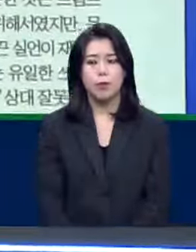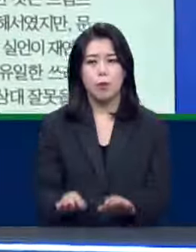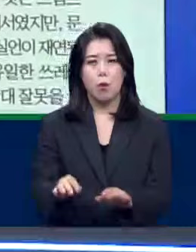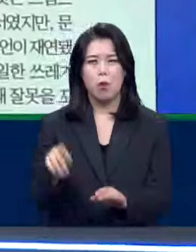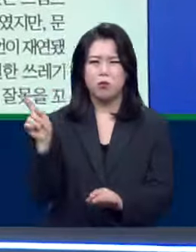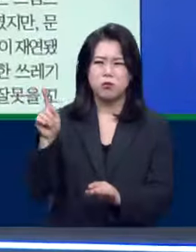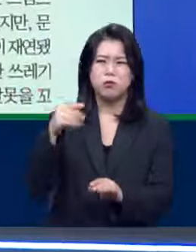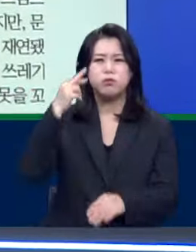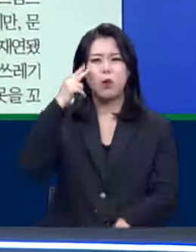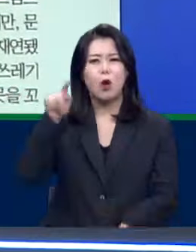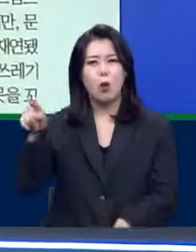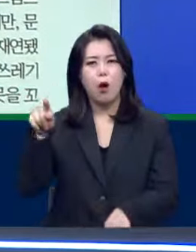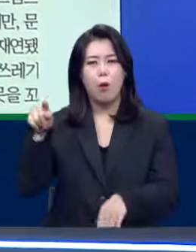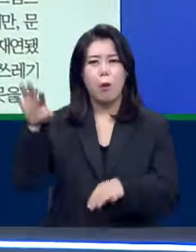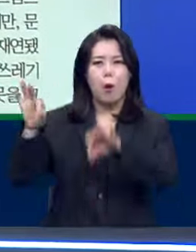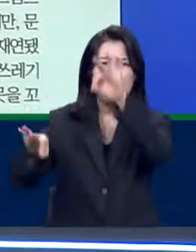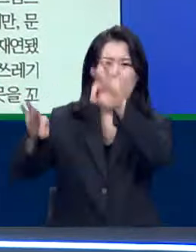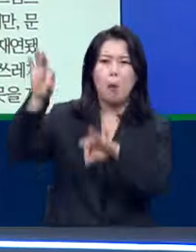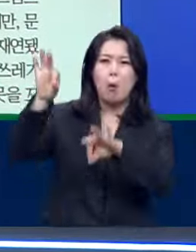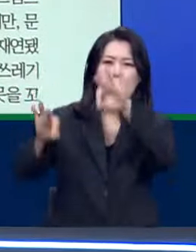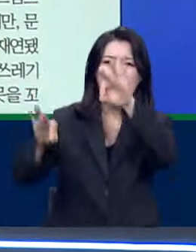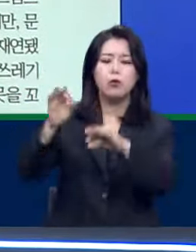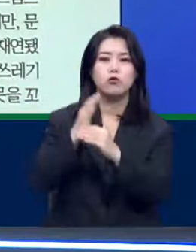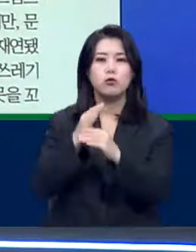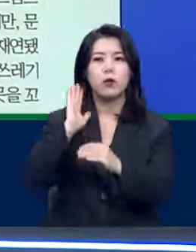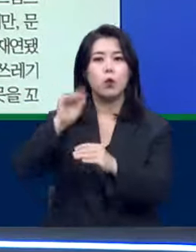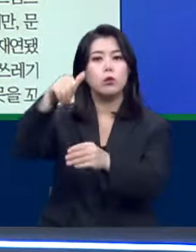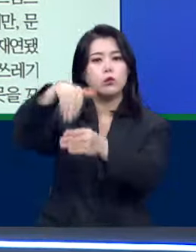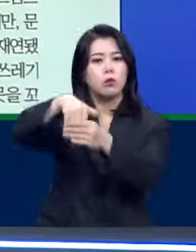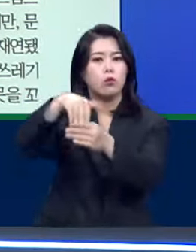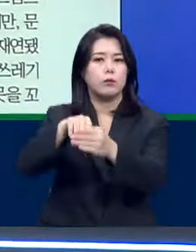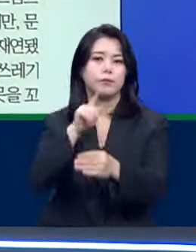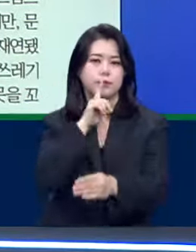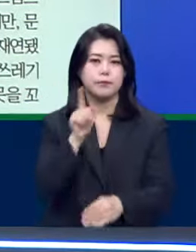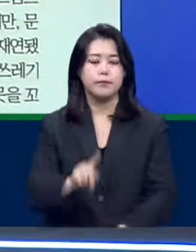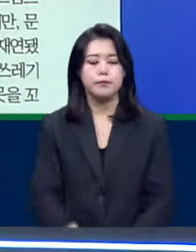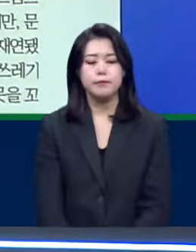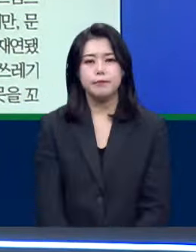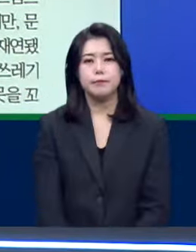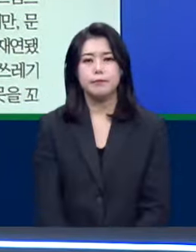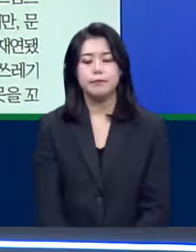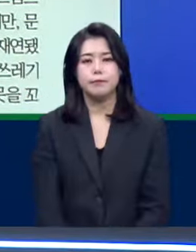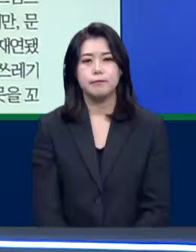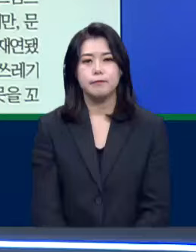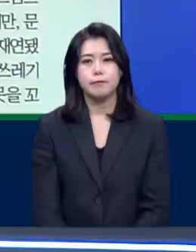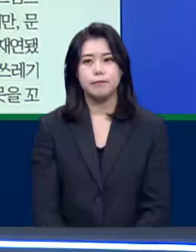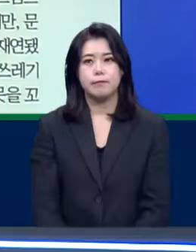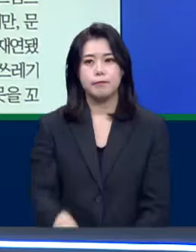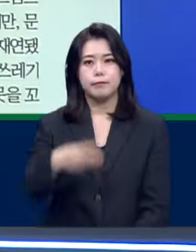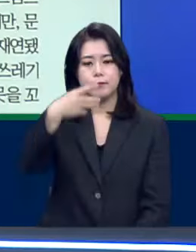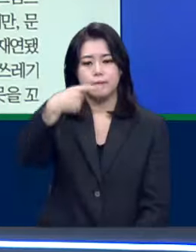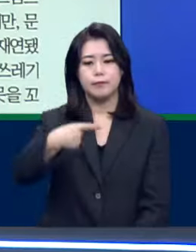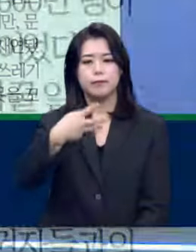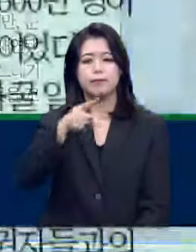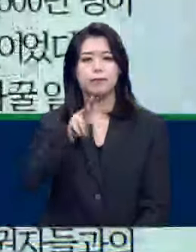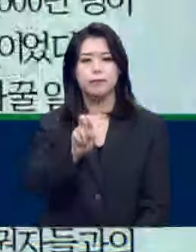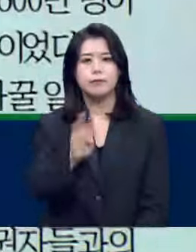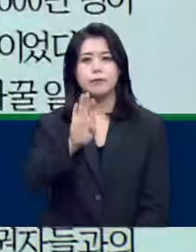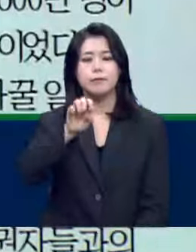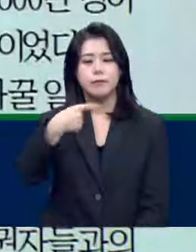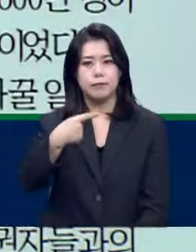막판 표심 요동 있니다 미대선 얘기입니다 사실요 얘기가 무슨 얘기냐 트럼프 후보가